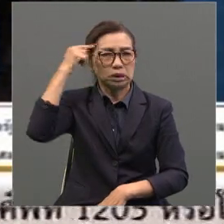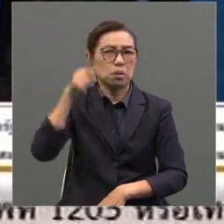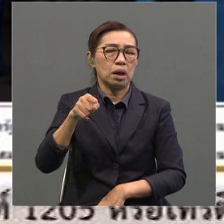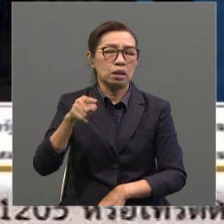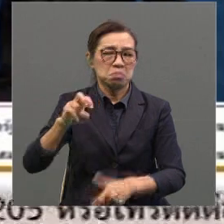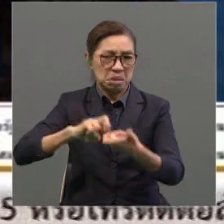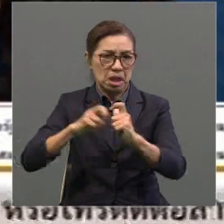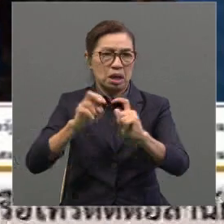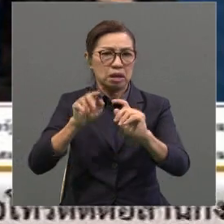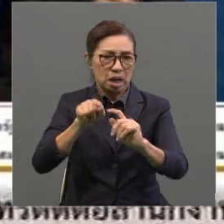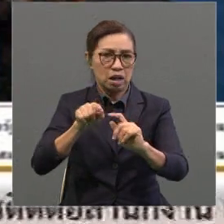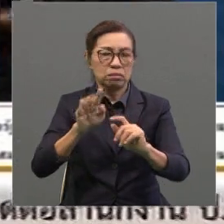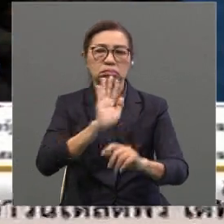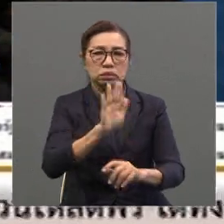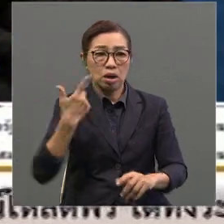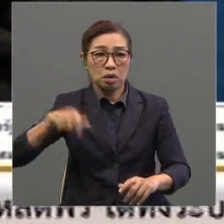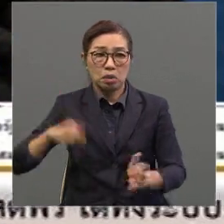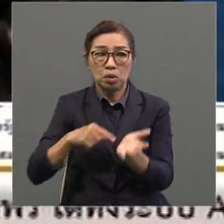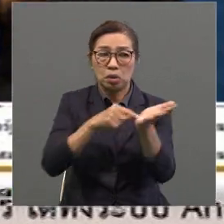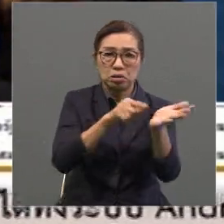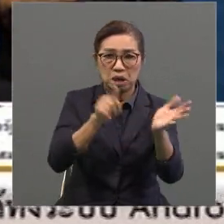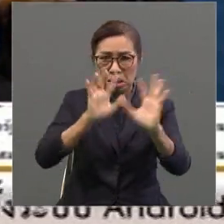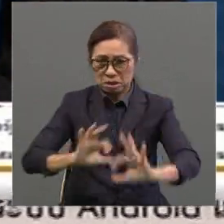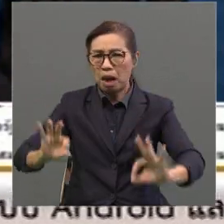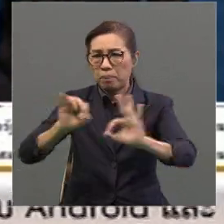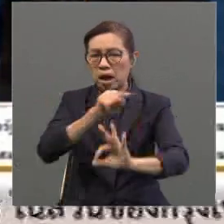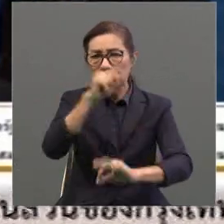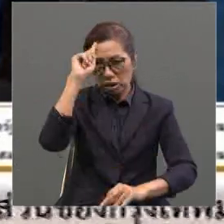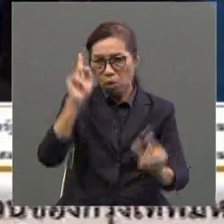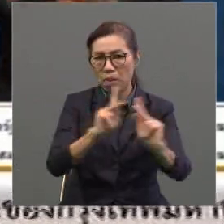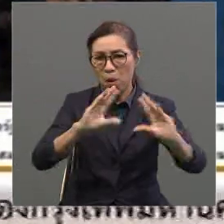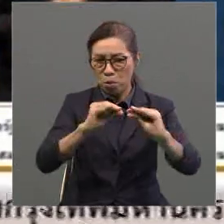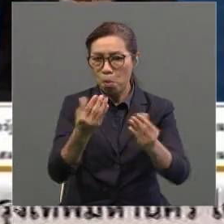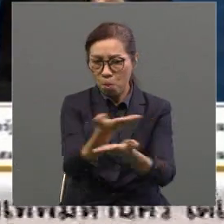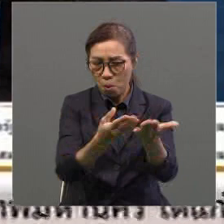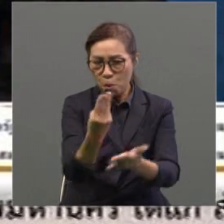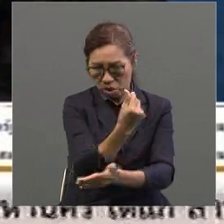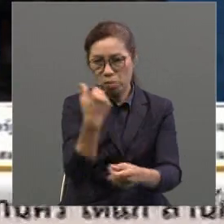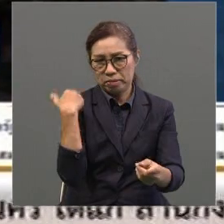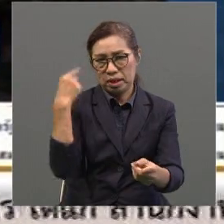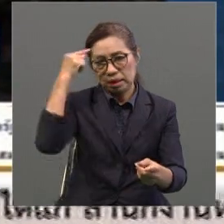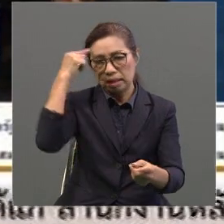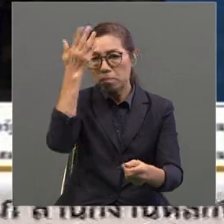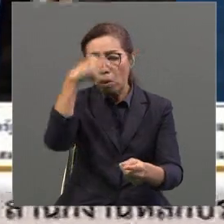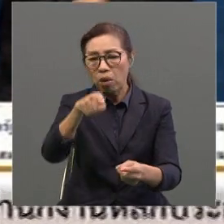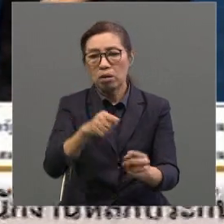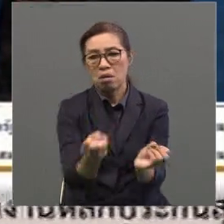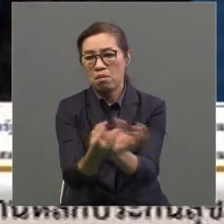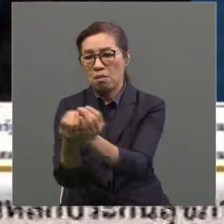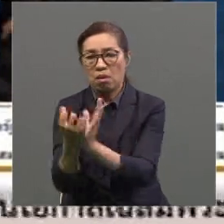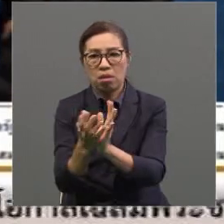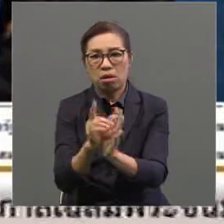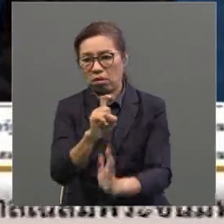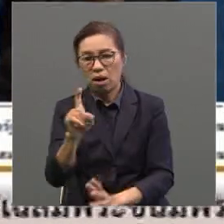นี้มันเป็นเรื่องสำคัญของศาลรัฐธรรมนูญก็น่าจะเร่งประชุมเพื่อที่จะพิจารณาด้วยความรวดเร็วเพื่อไม่ให้เกิดความเสียหาย